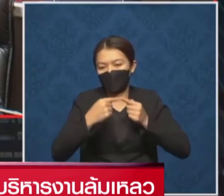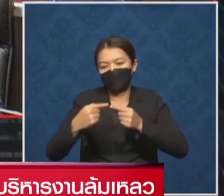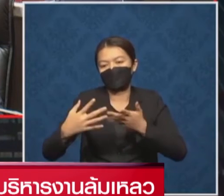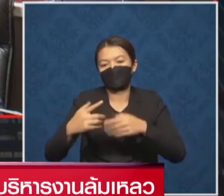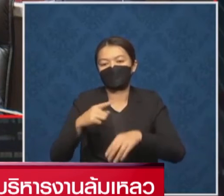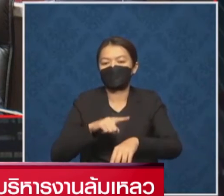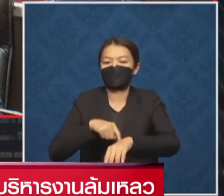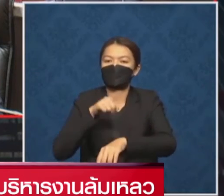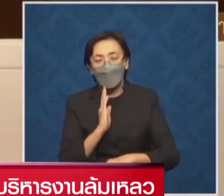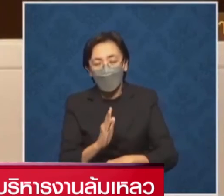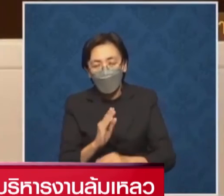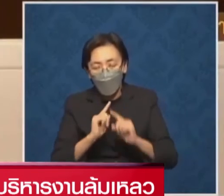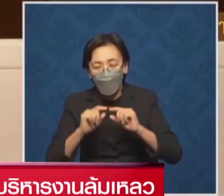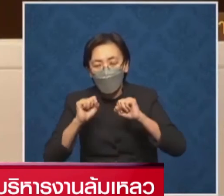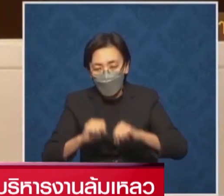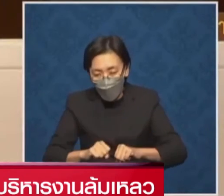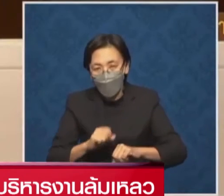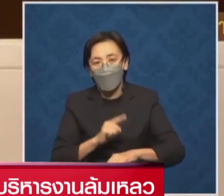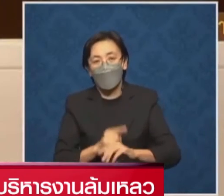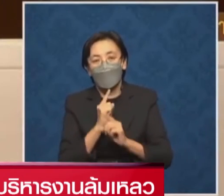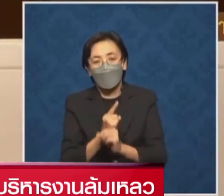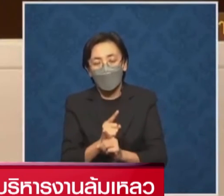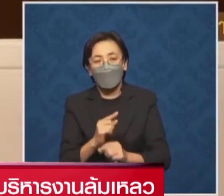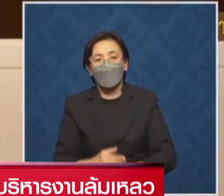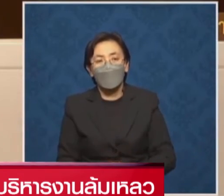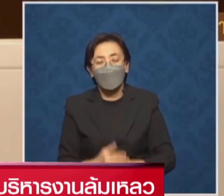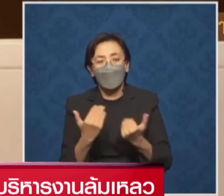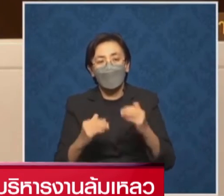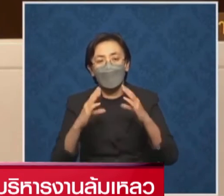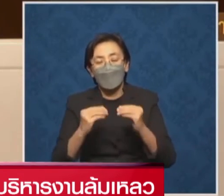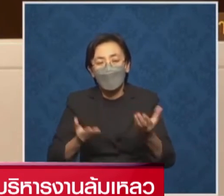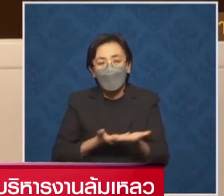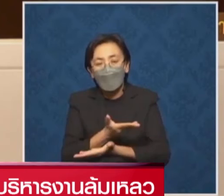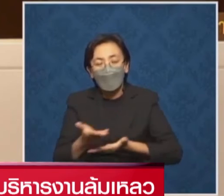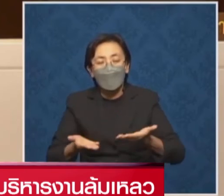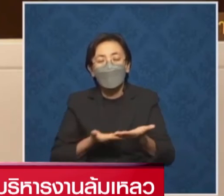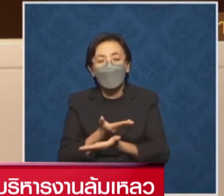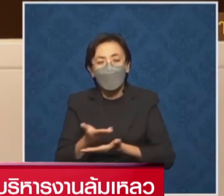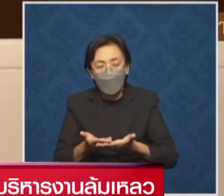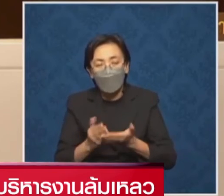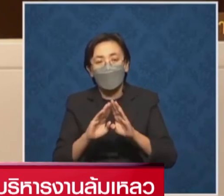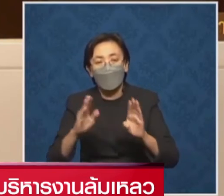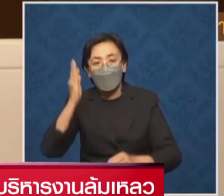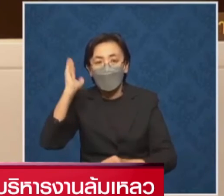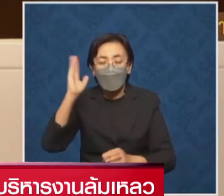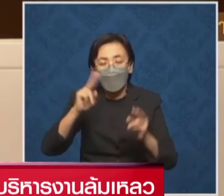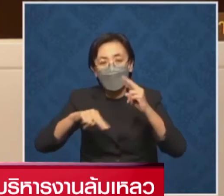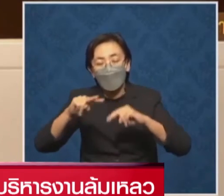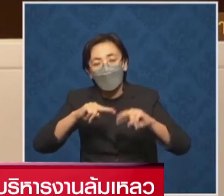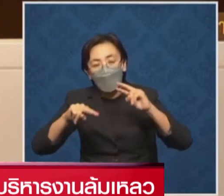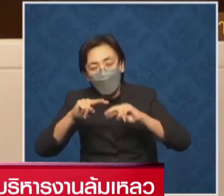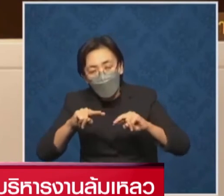ชวนหลีกภัยประธานสภาที่มีหน้าที่เป็นประธานในที่ประชุมนะครับก็ได้กล่าวขอบคุณนายกรวมถึงรัฐมนตรีทุกคนที่มาร่วม